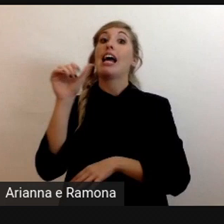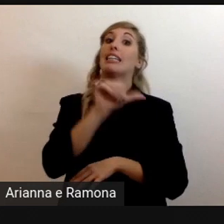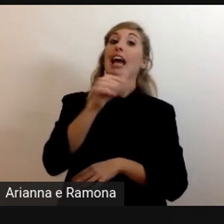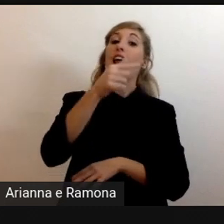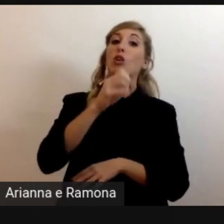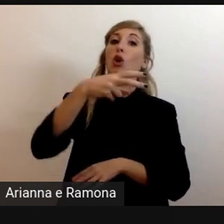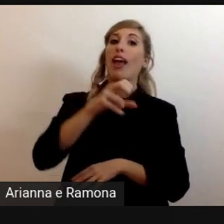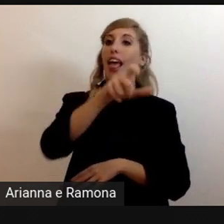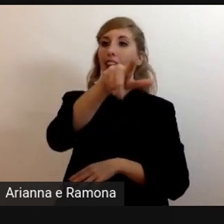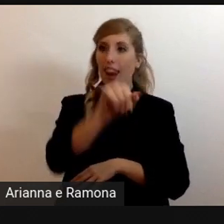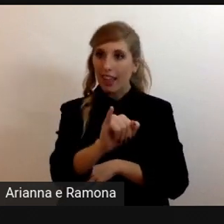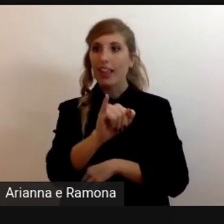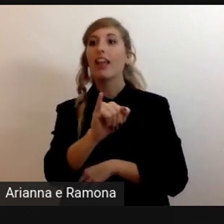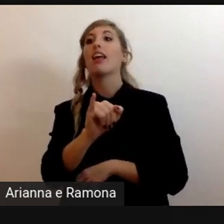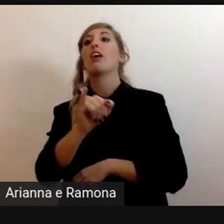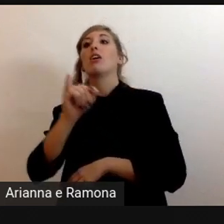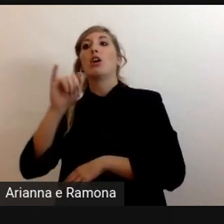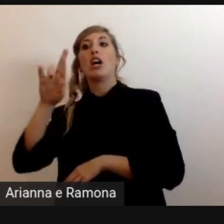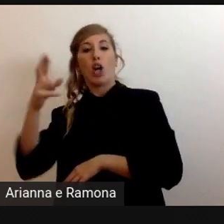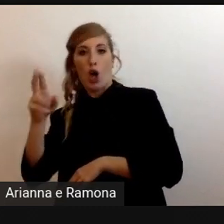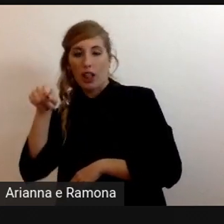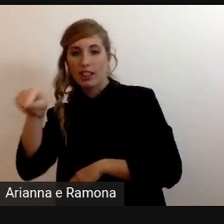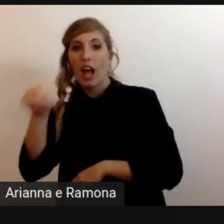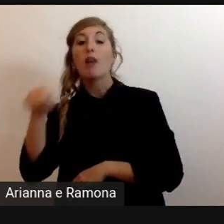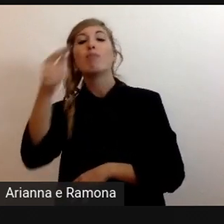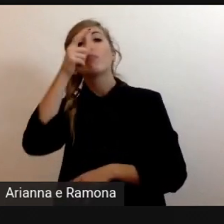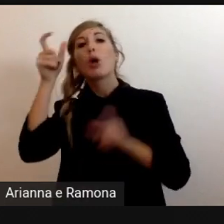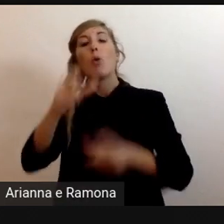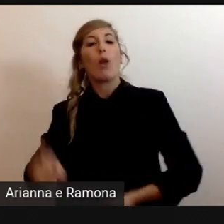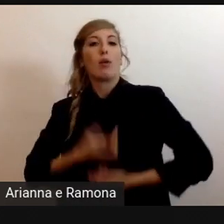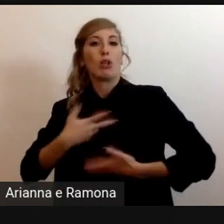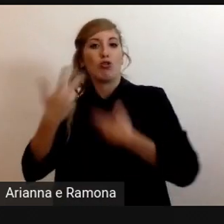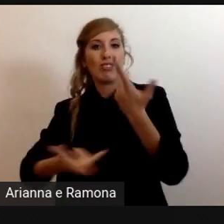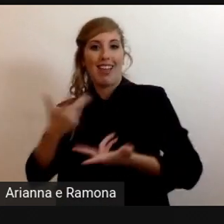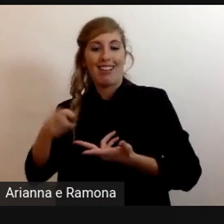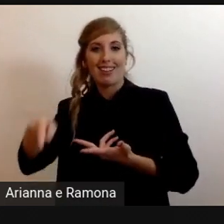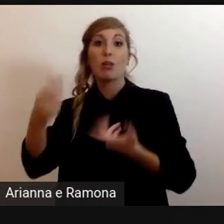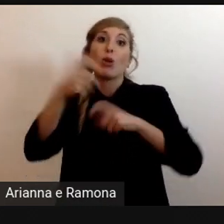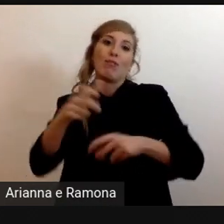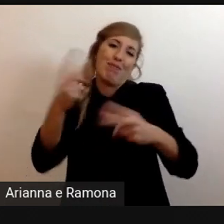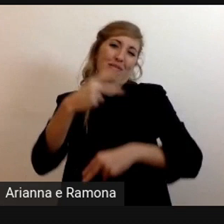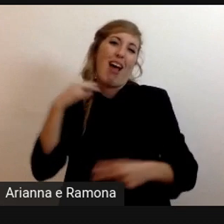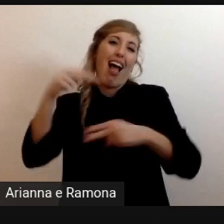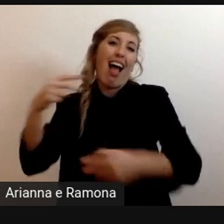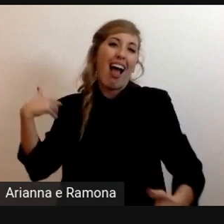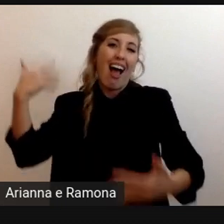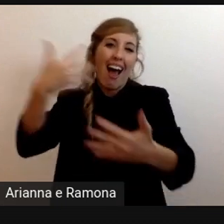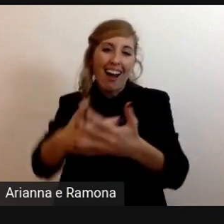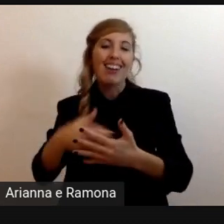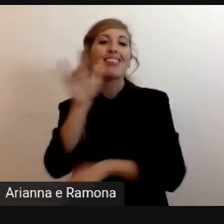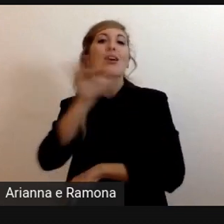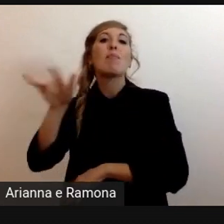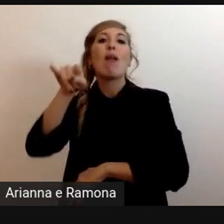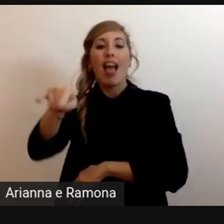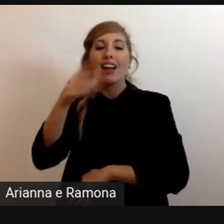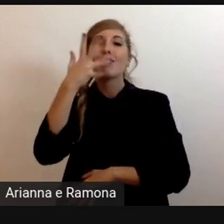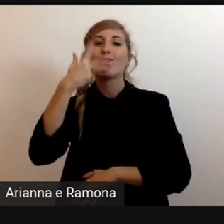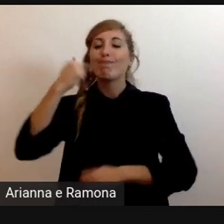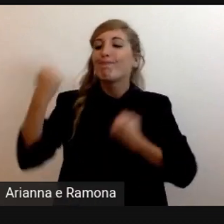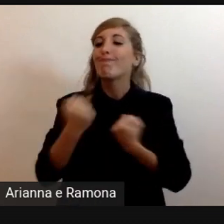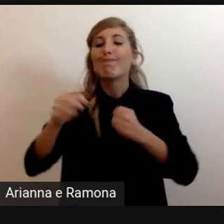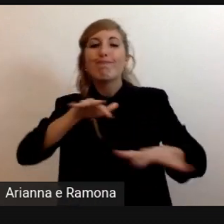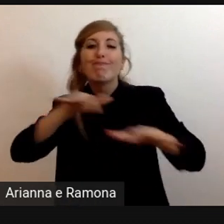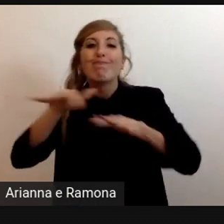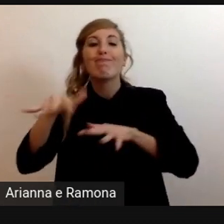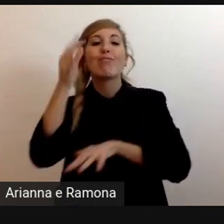devota dedicata al linguaggio dei segni da anni infatti the blank attivo per rendere accessibile il